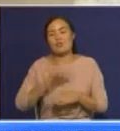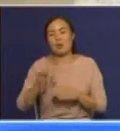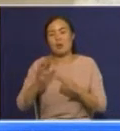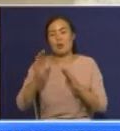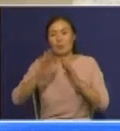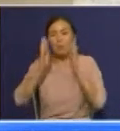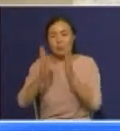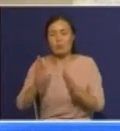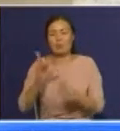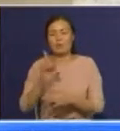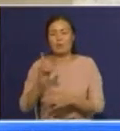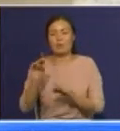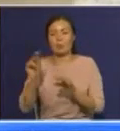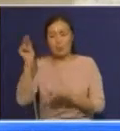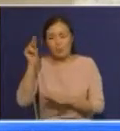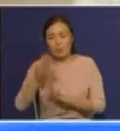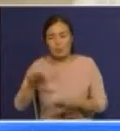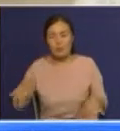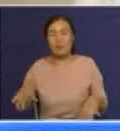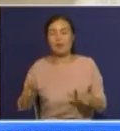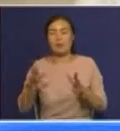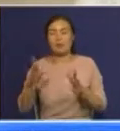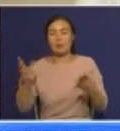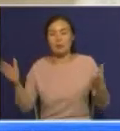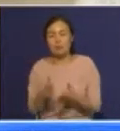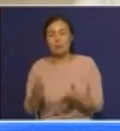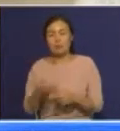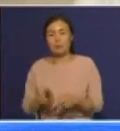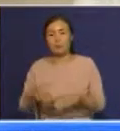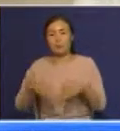оқушы мен мұғалімнің оқу жүктемесінің азайтуға мүмкіндік береді деді.